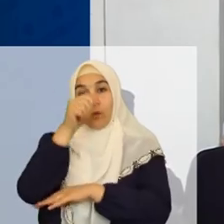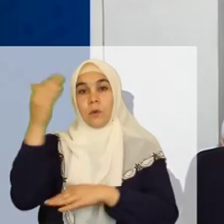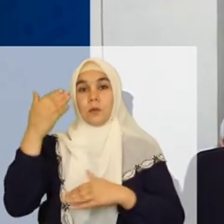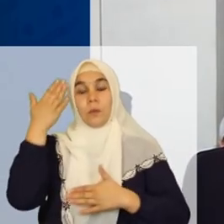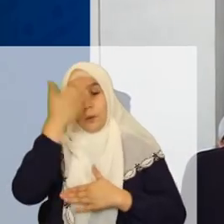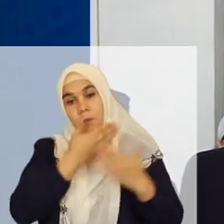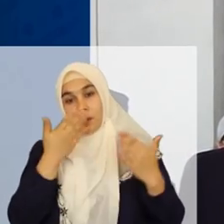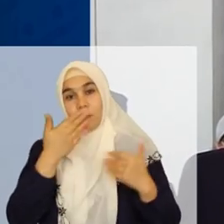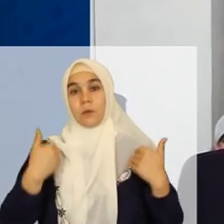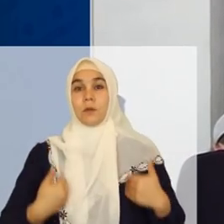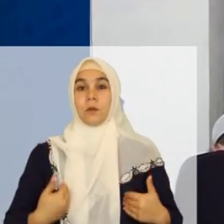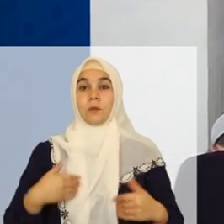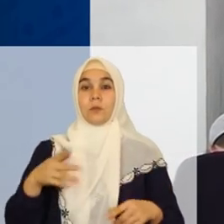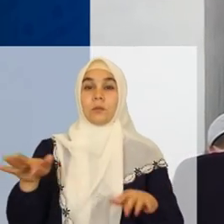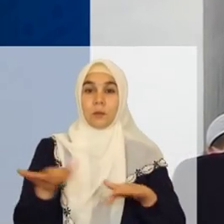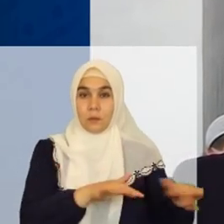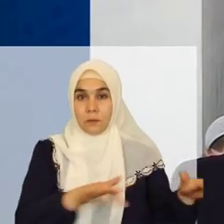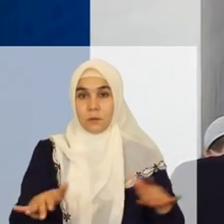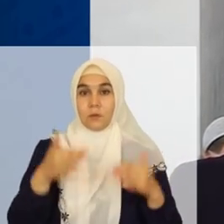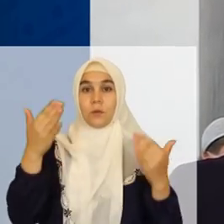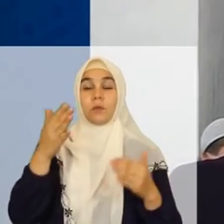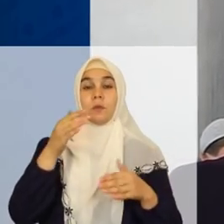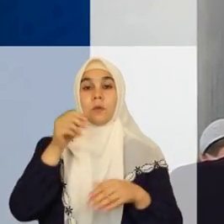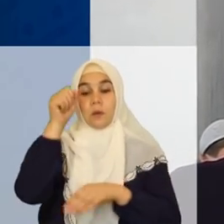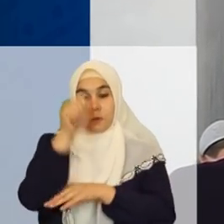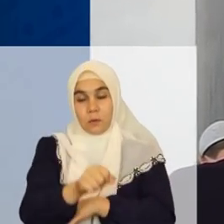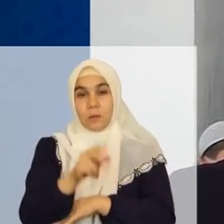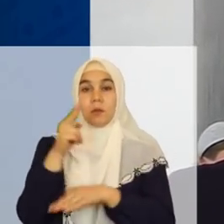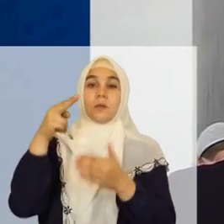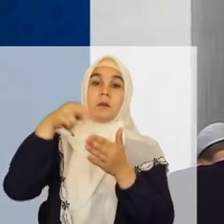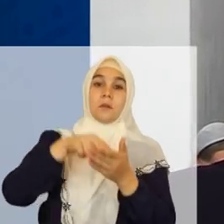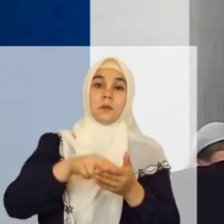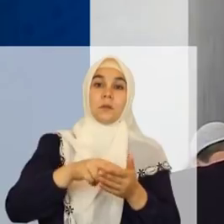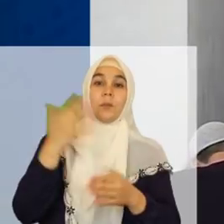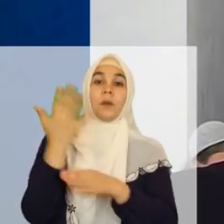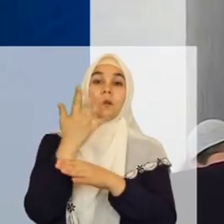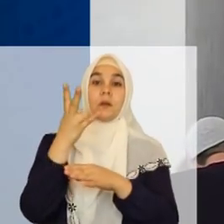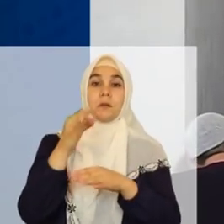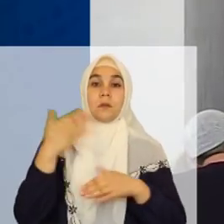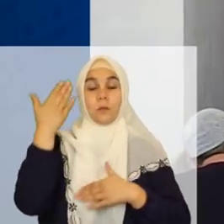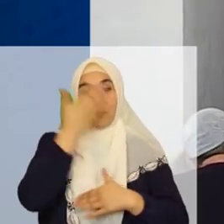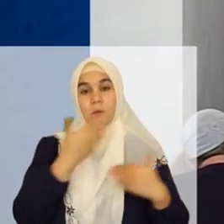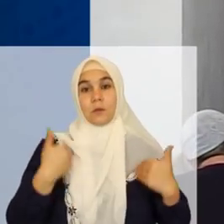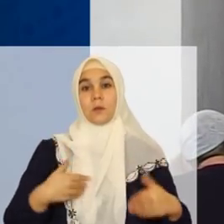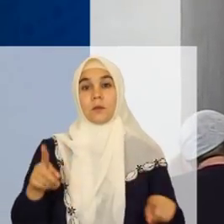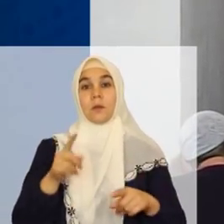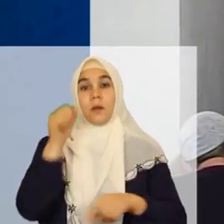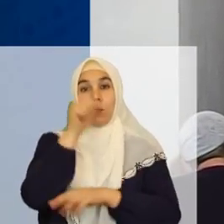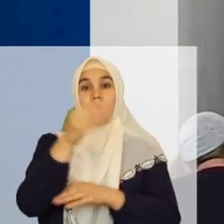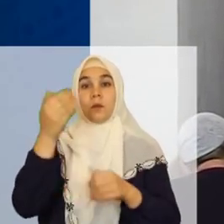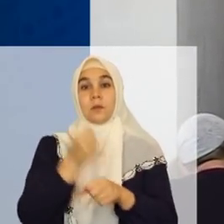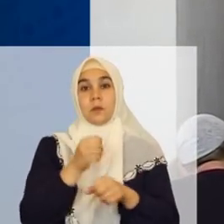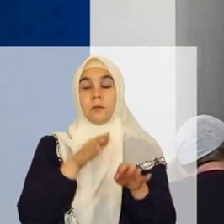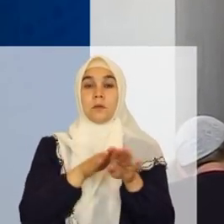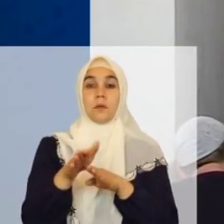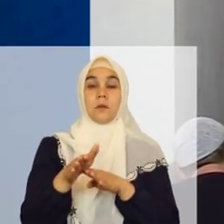ibadəti. Taharat qısaysam, qımırlaysız, namaz oxuysam, ruku, səcdə, hərəkətdəsiz. Badaniyiz qımırla, badan bilən ibadətini